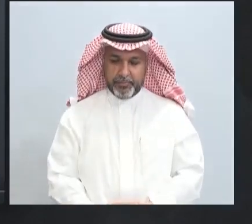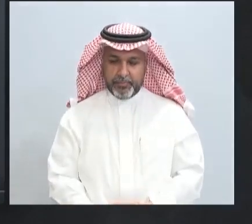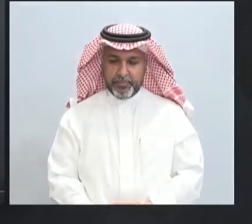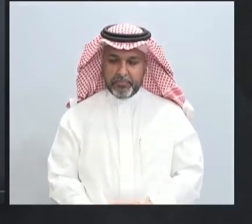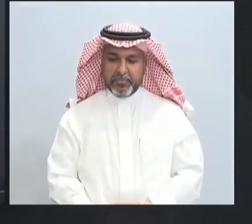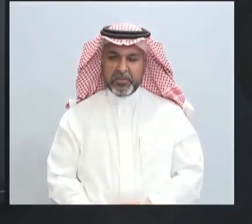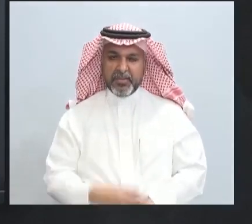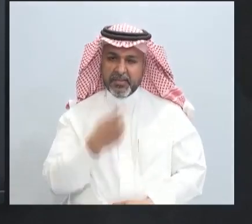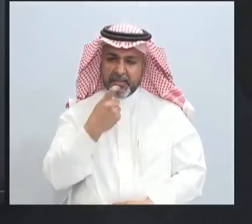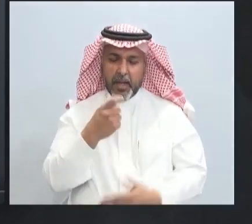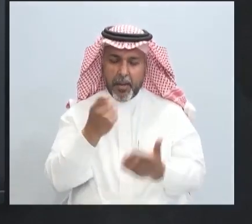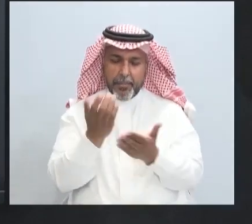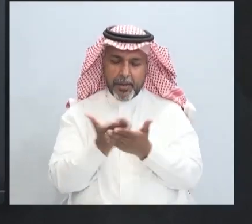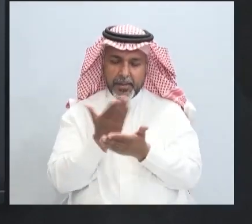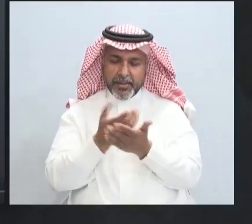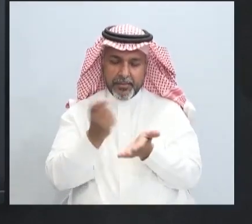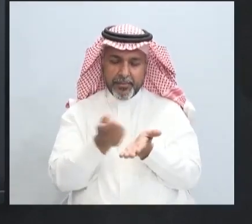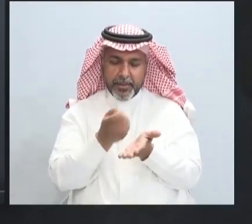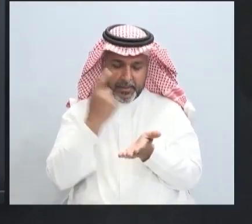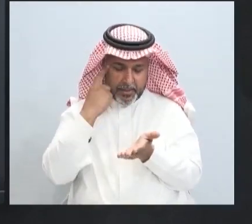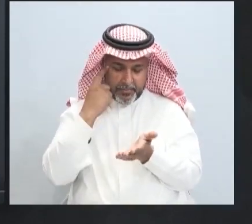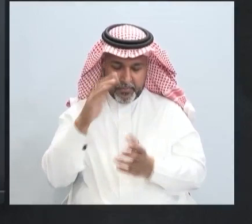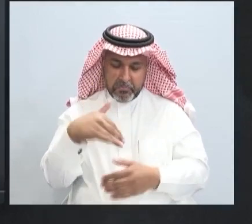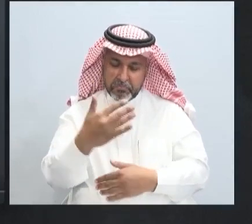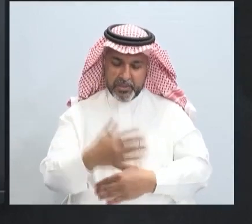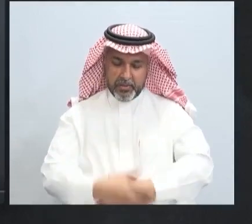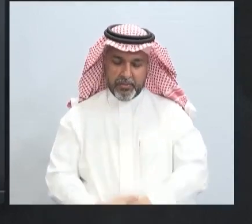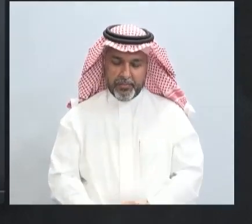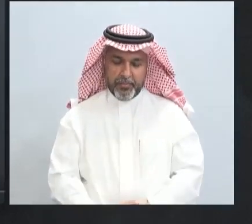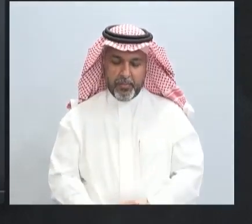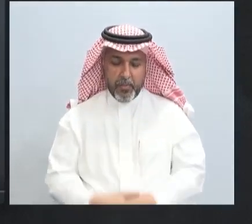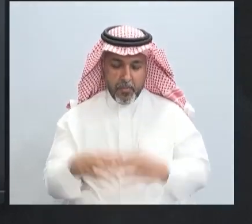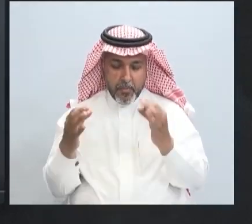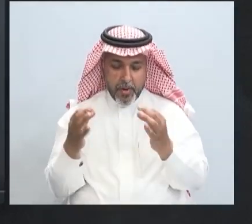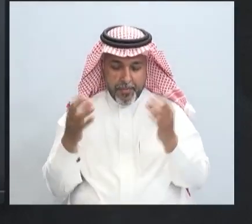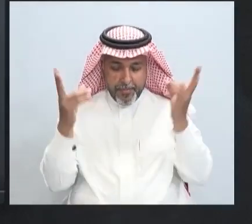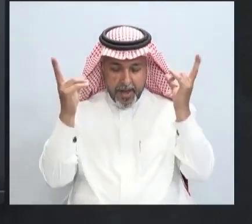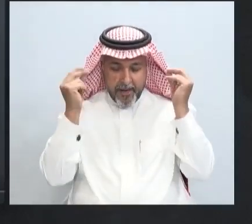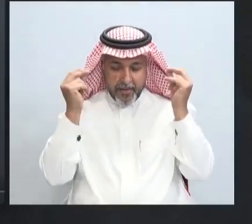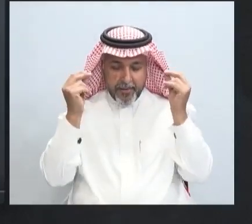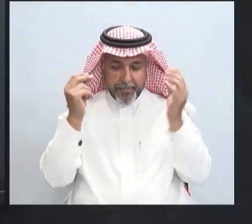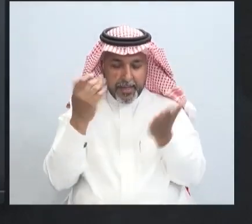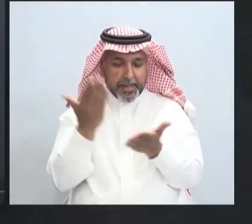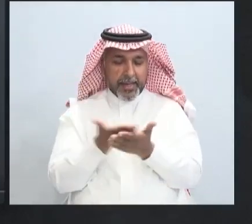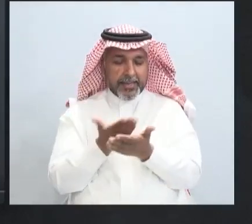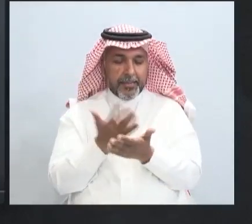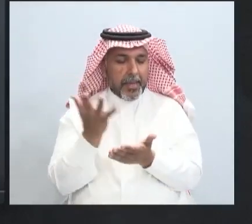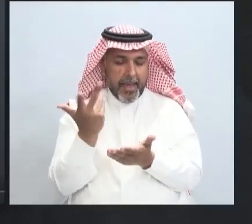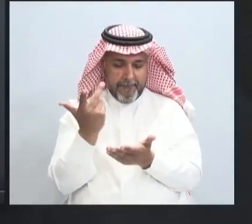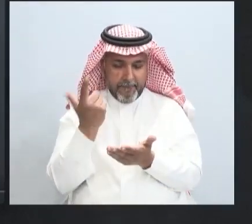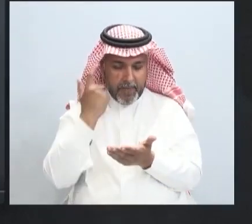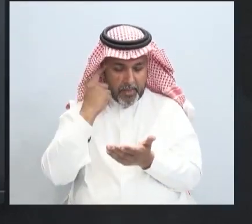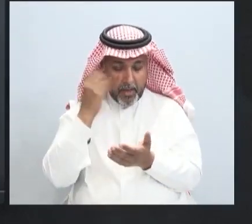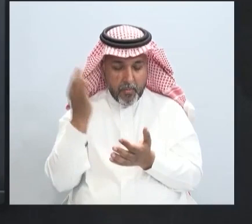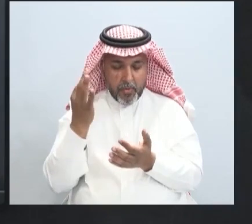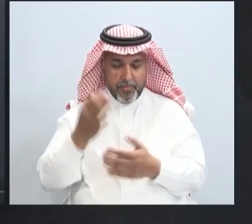حد يطلب الرسم في اليد يعني في الوقت هذا ولكن مهم جدا انك تتامل وتعرف خصائص الرسم وتعرف كيف انك